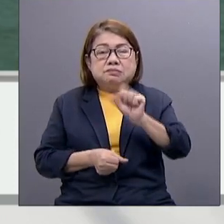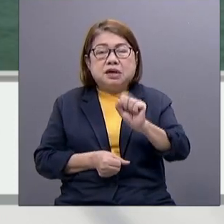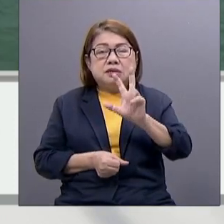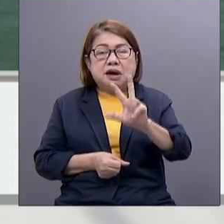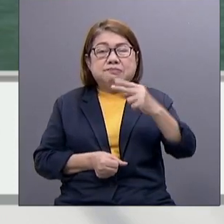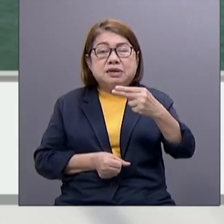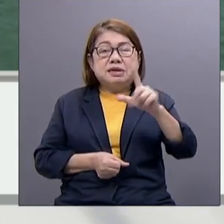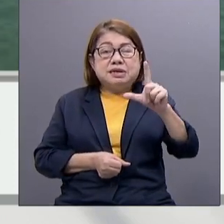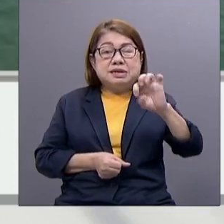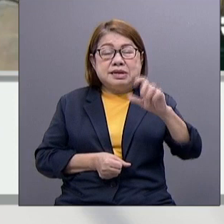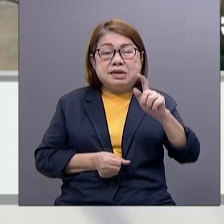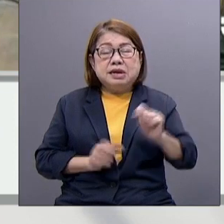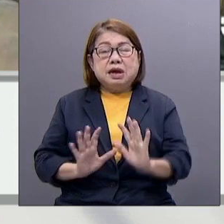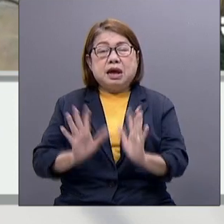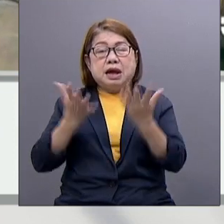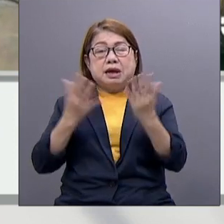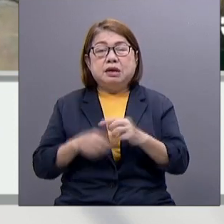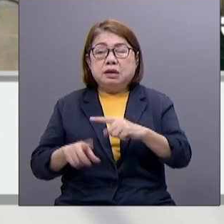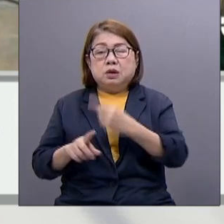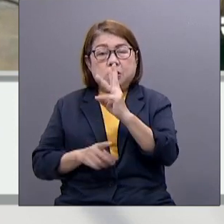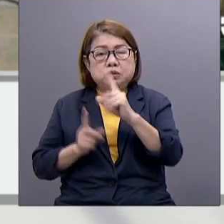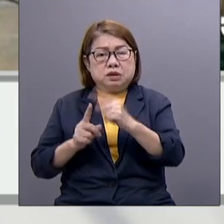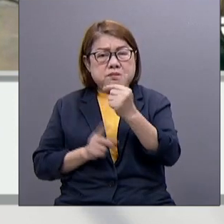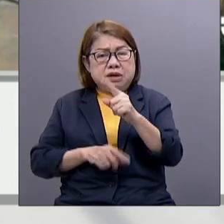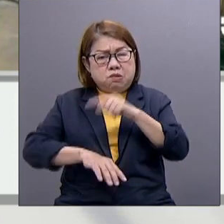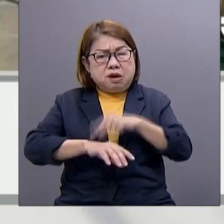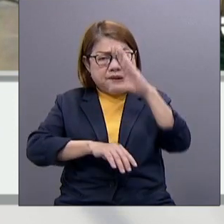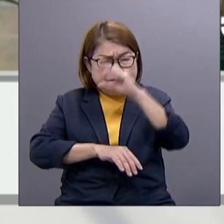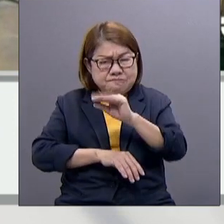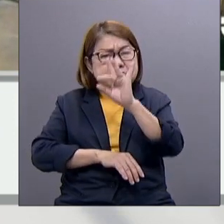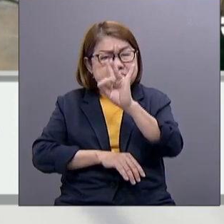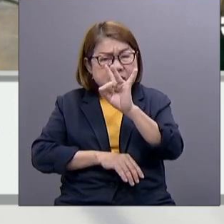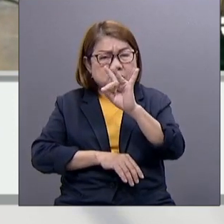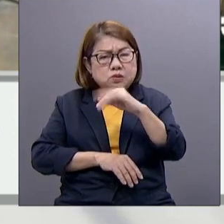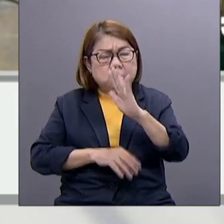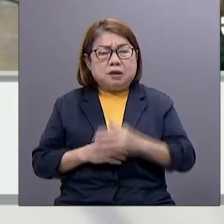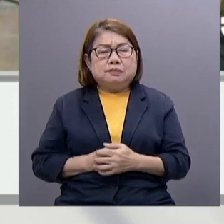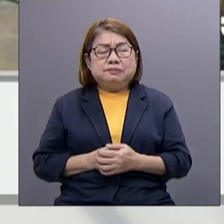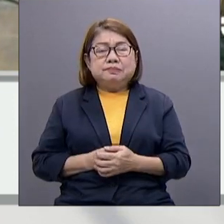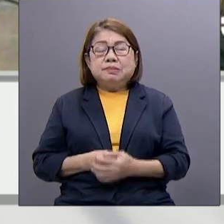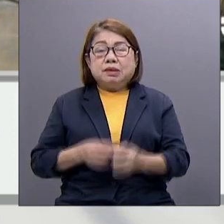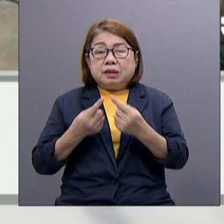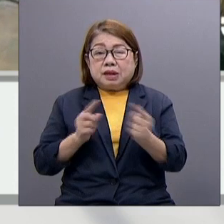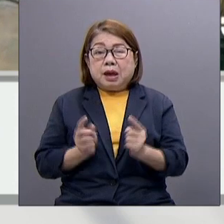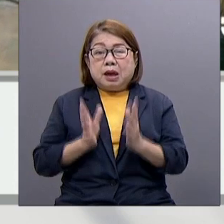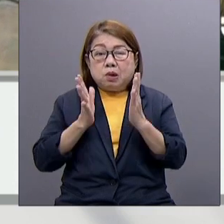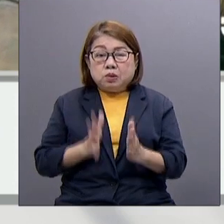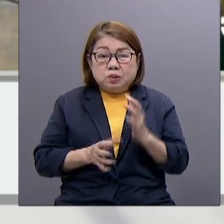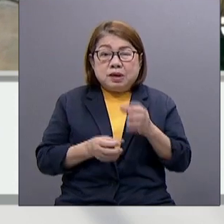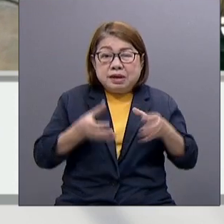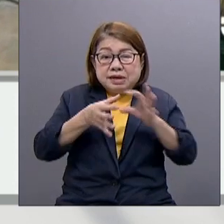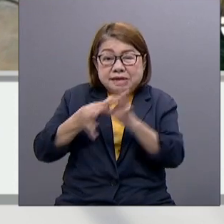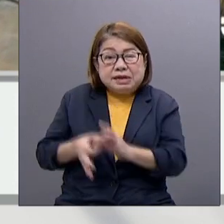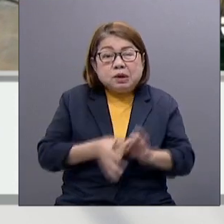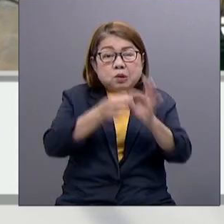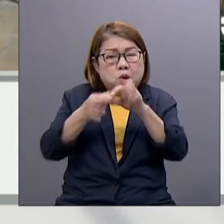เมื่อวันที่11มิถุนายนในช่วงเวลาราวๆ 20:00นเศษนะคะข้อสังเกตของคนในแวดวงนี้มีขึ้น